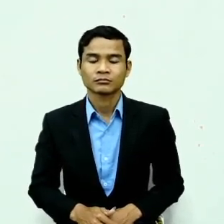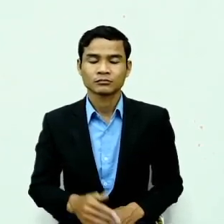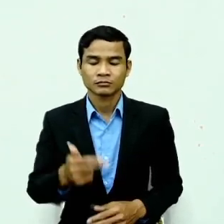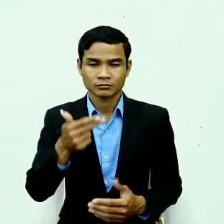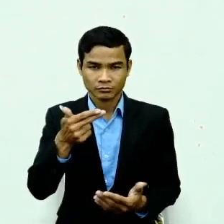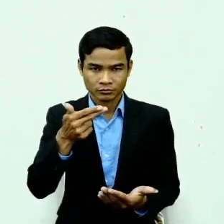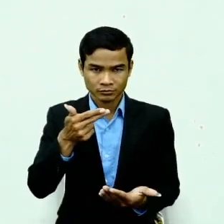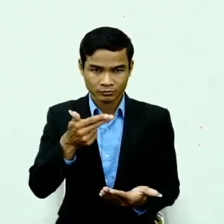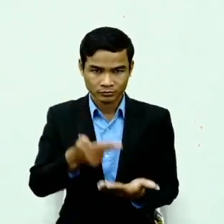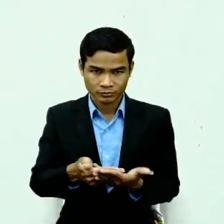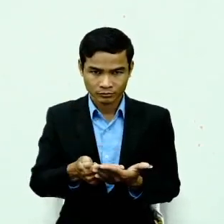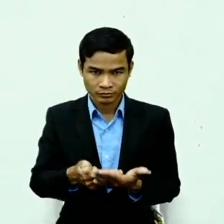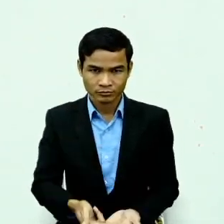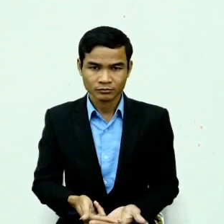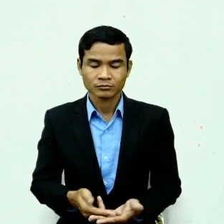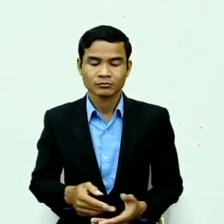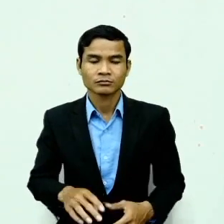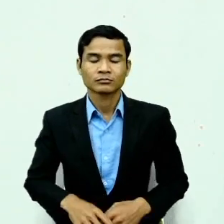tôm ngùn